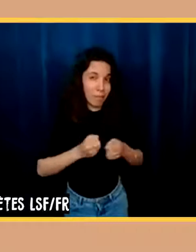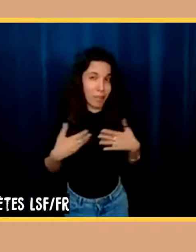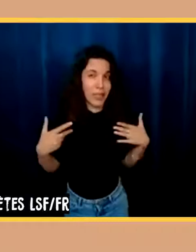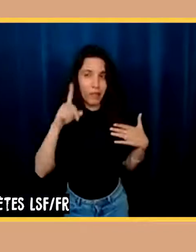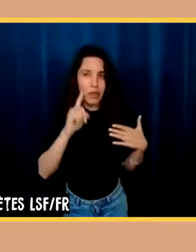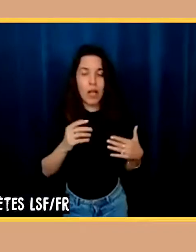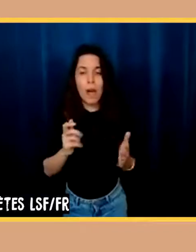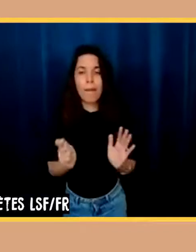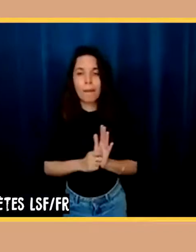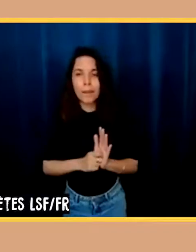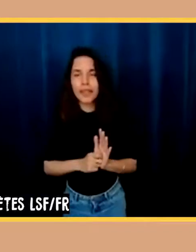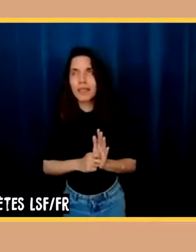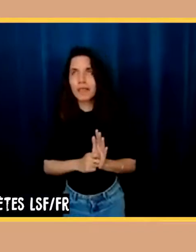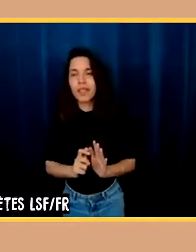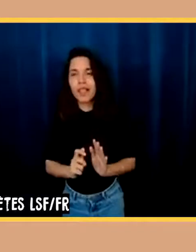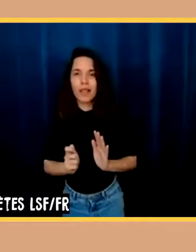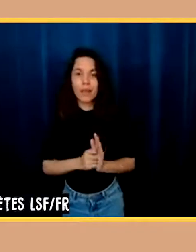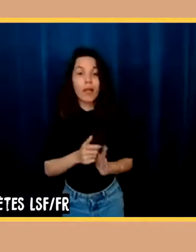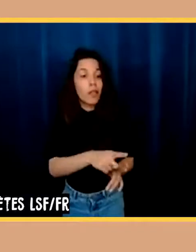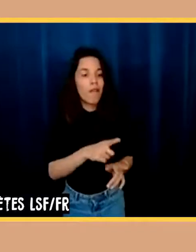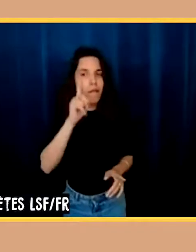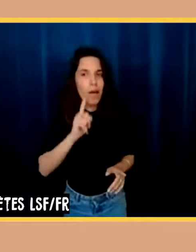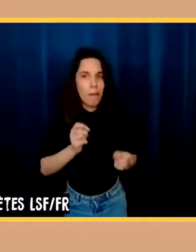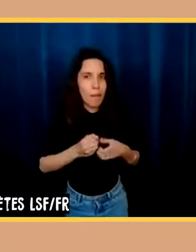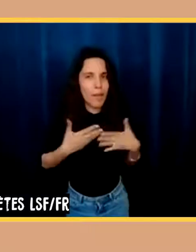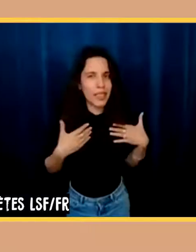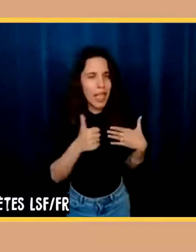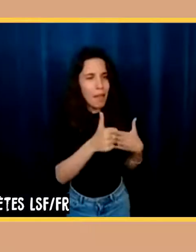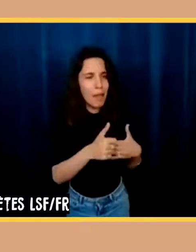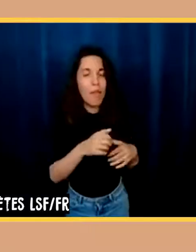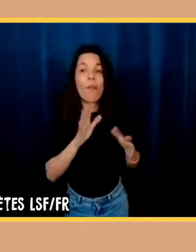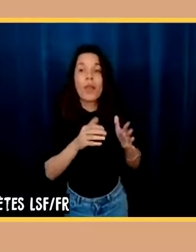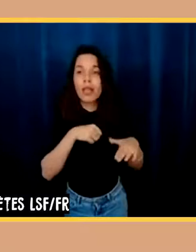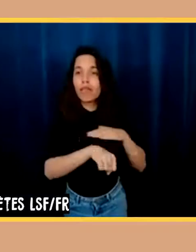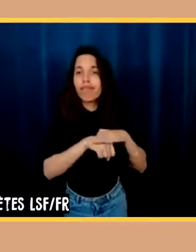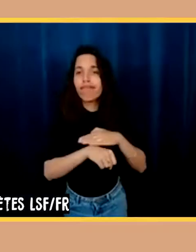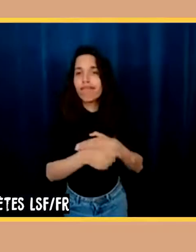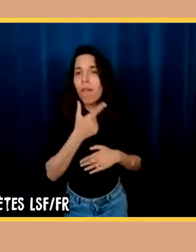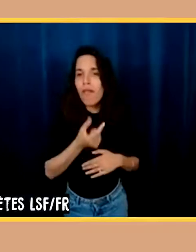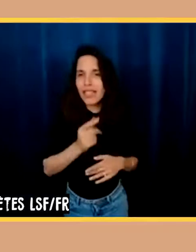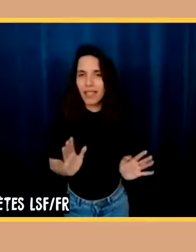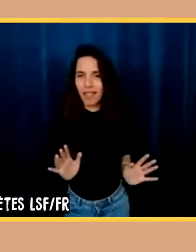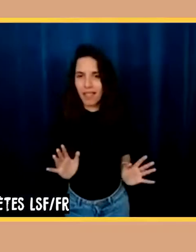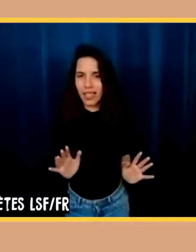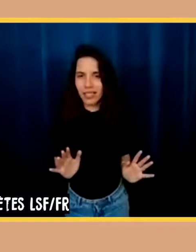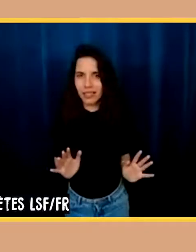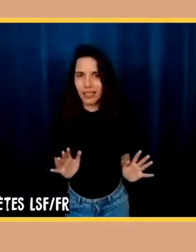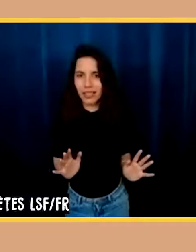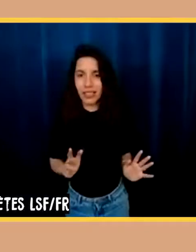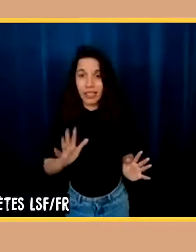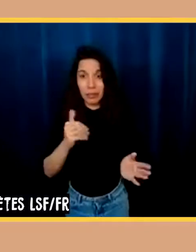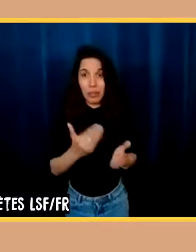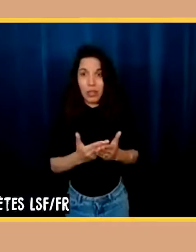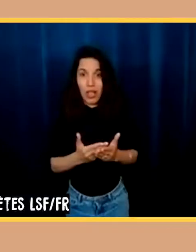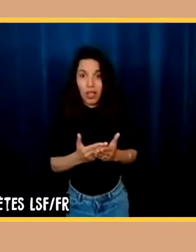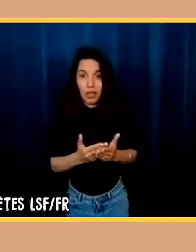on se demandait si, quand une femme avait du plaisir, est-ce qu'elle ne serait pas plus fertile ? D'accord ? Donc, c'est pour dire à quel point il y